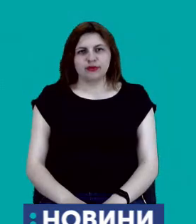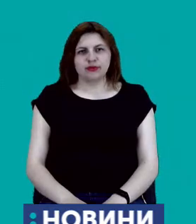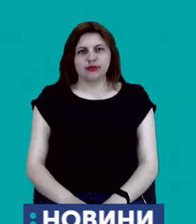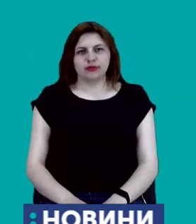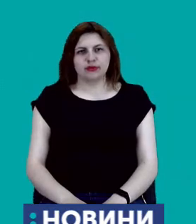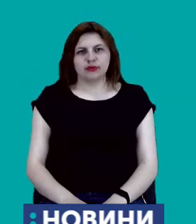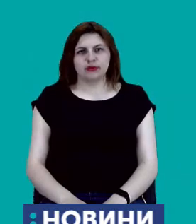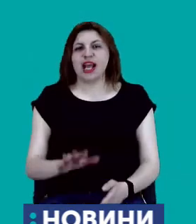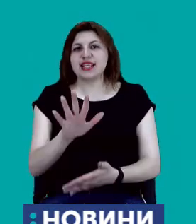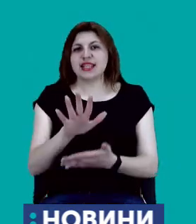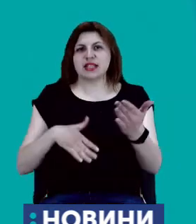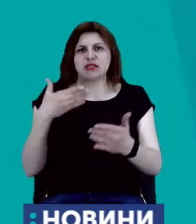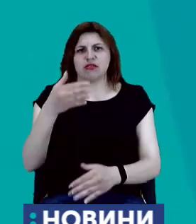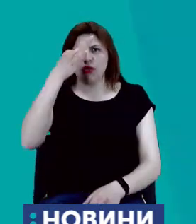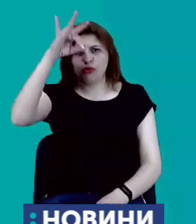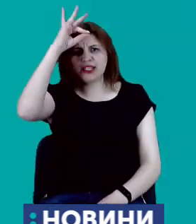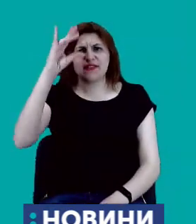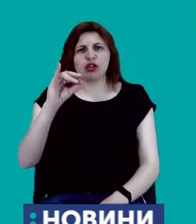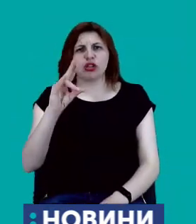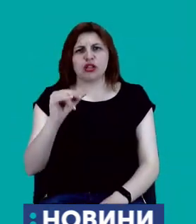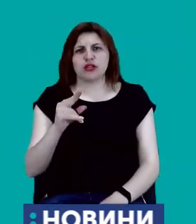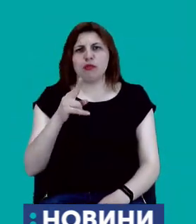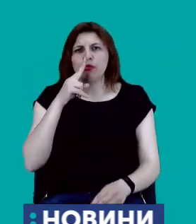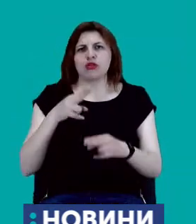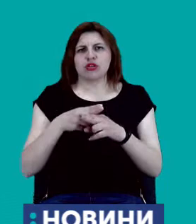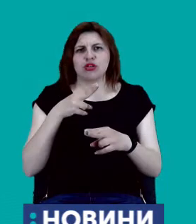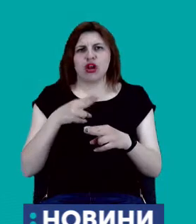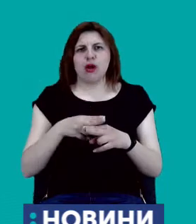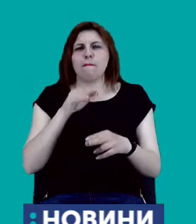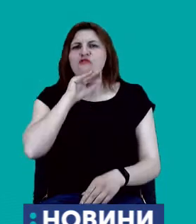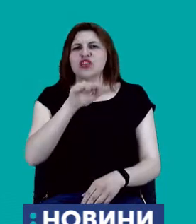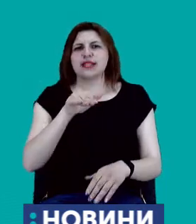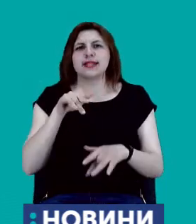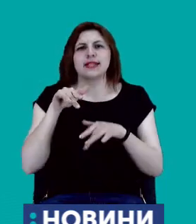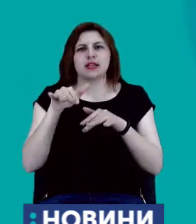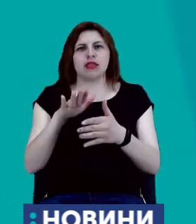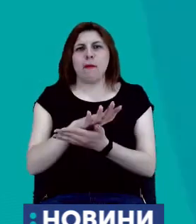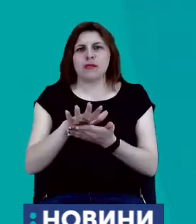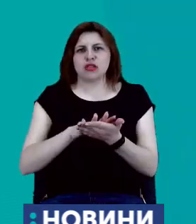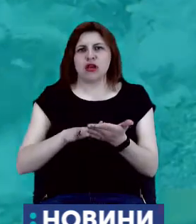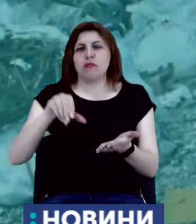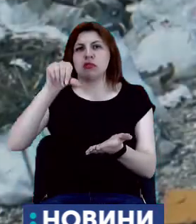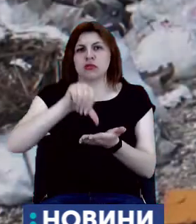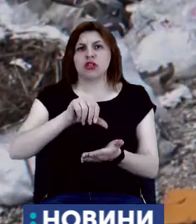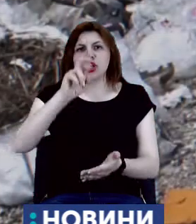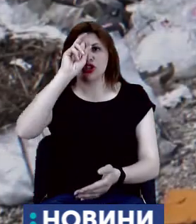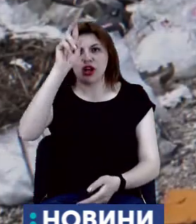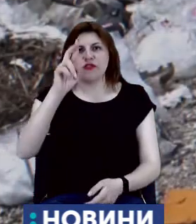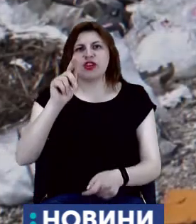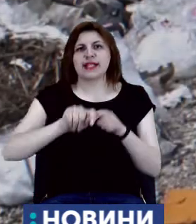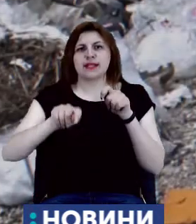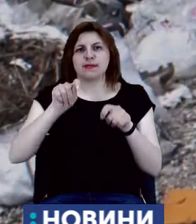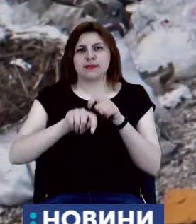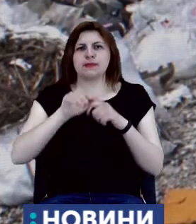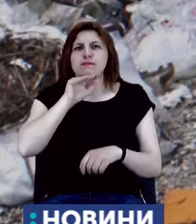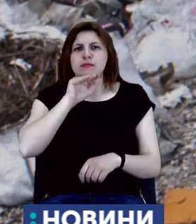Заяву до поліції Сєвєродонецька про перешкоджання професійної діяльності написали представники Державної екологічної інспекції Луганщини.